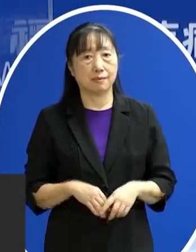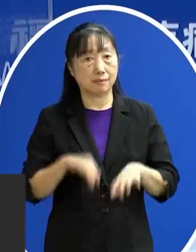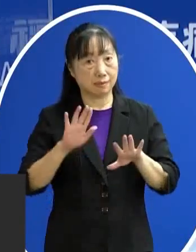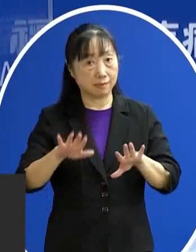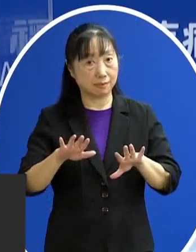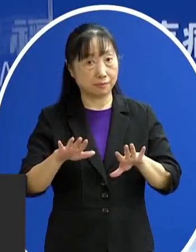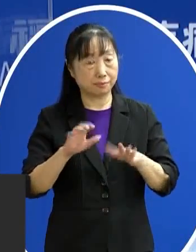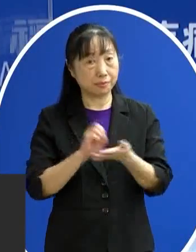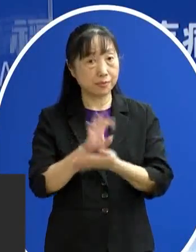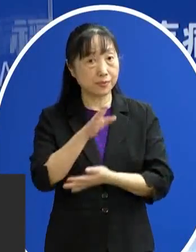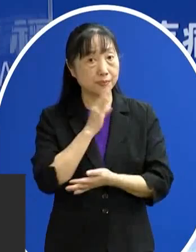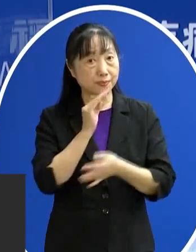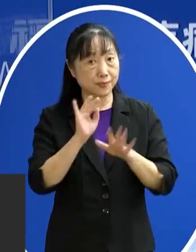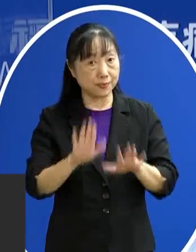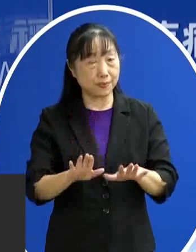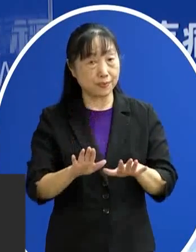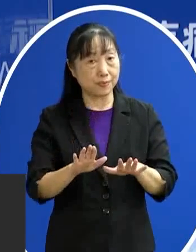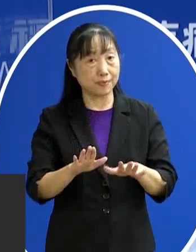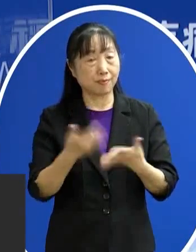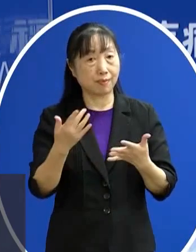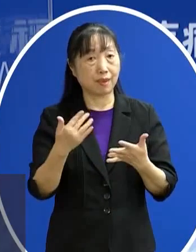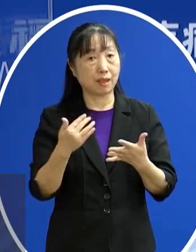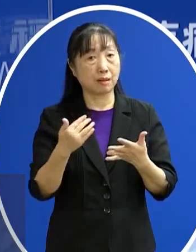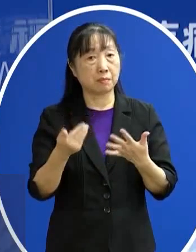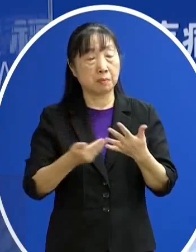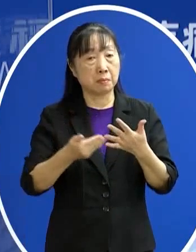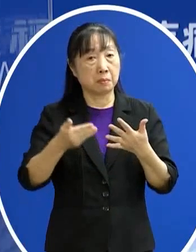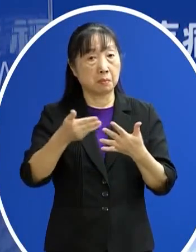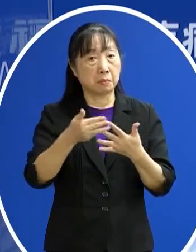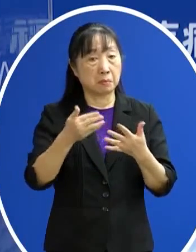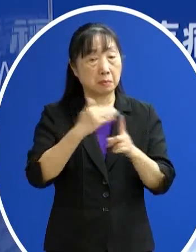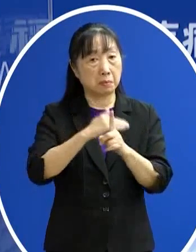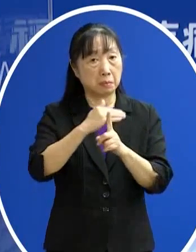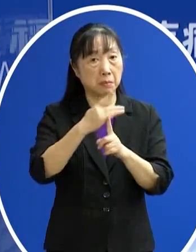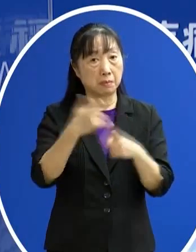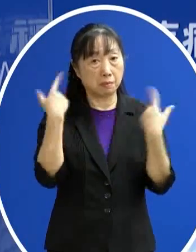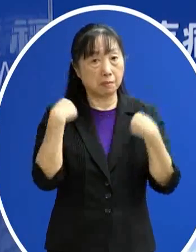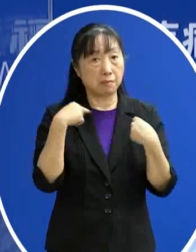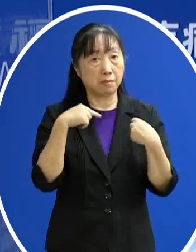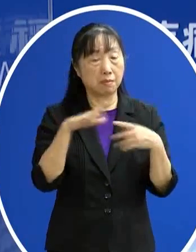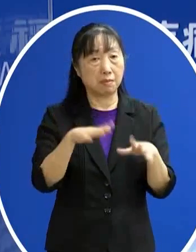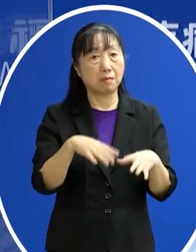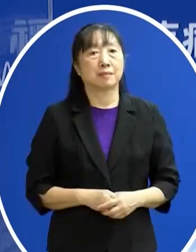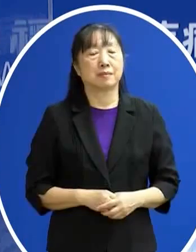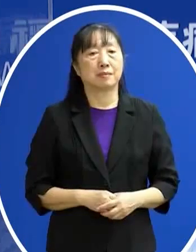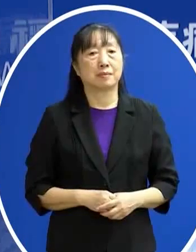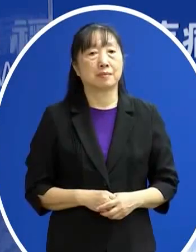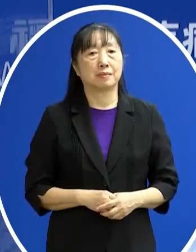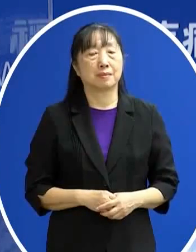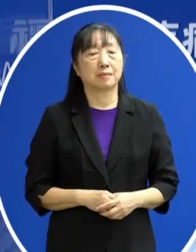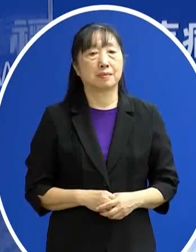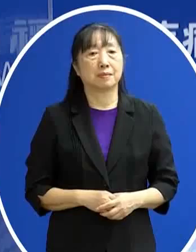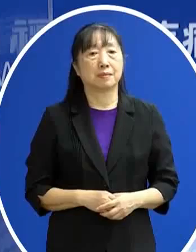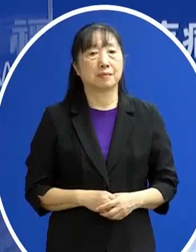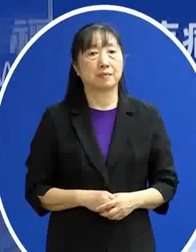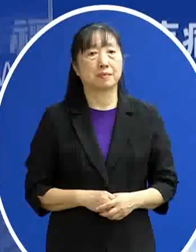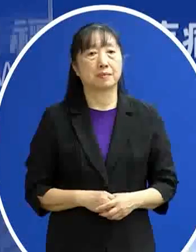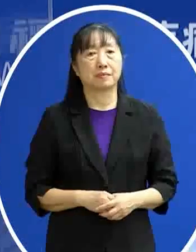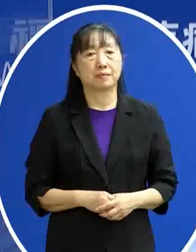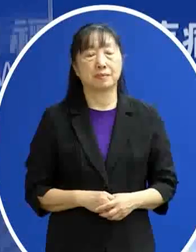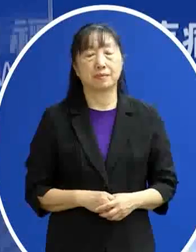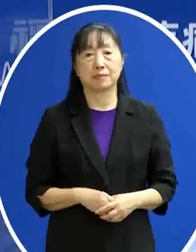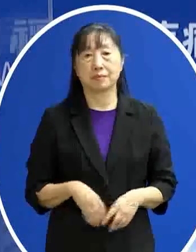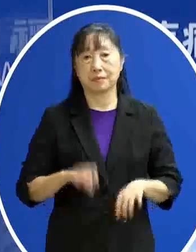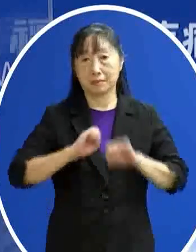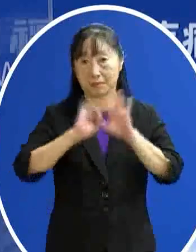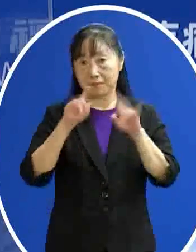宣布，就是这次的那个三级警戒哈，要延长至哈6月28日。再度提醒整个的强化